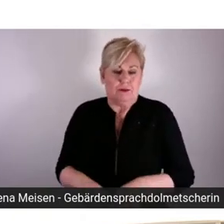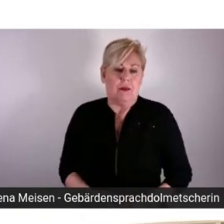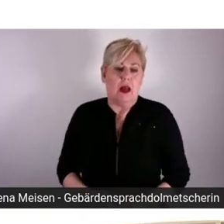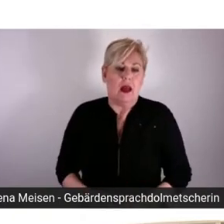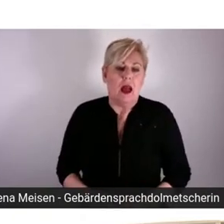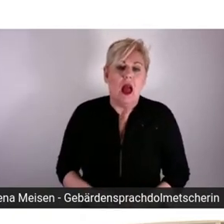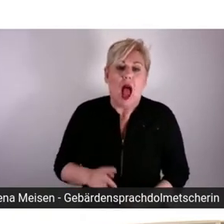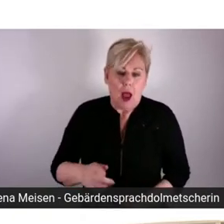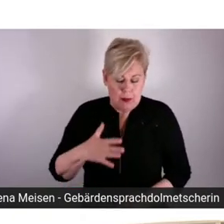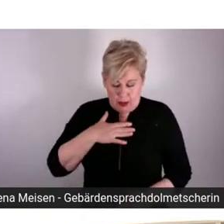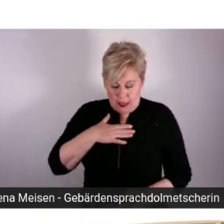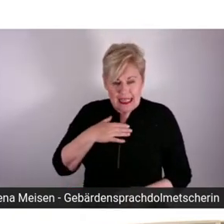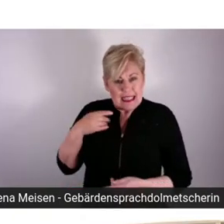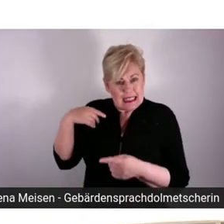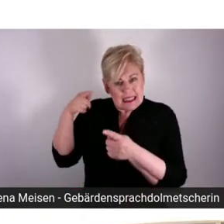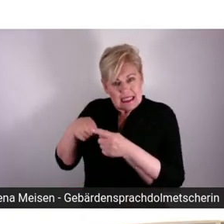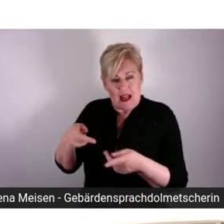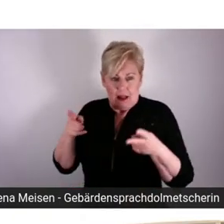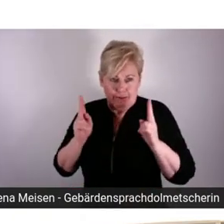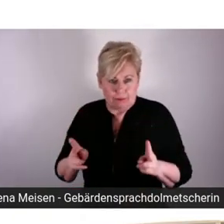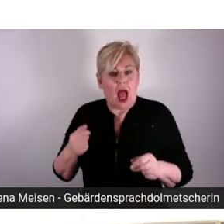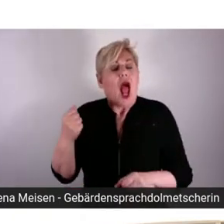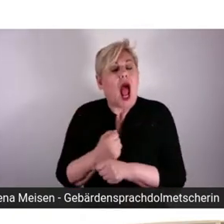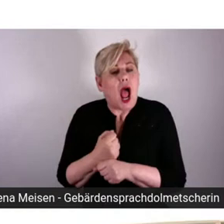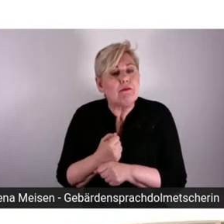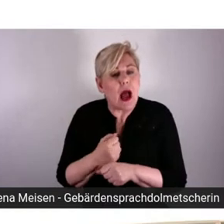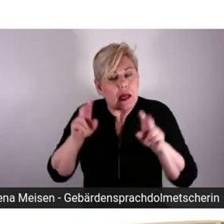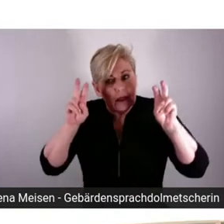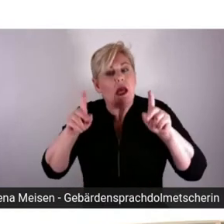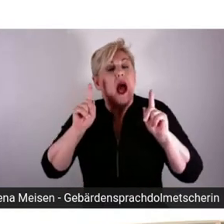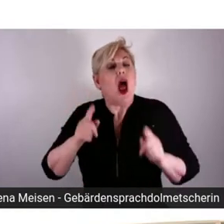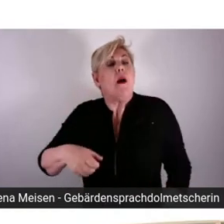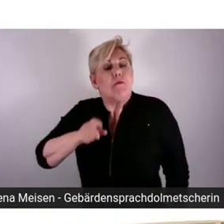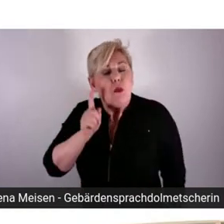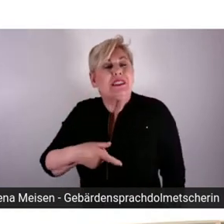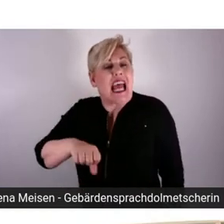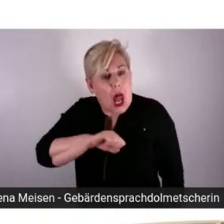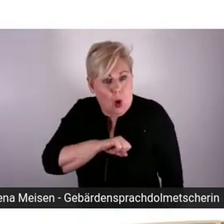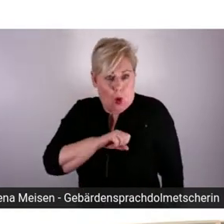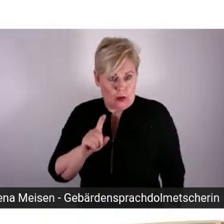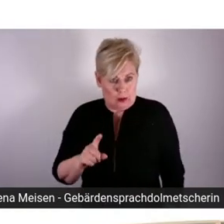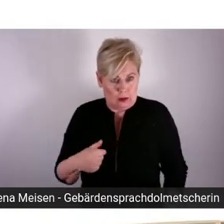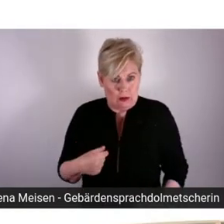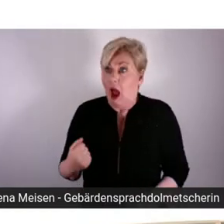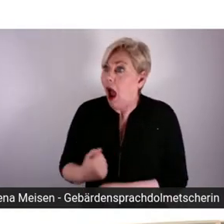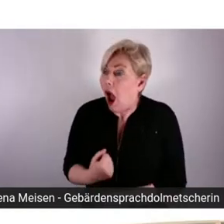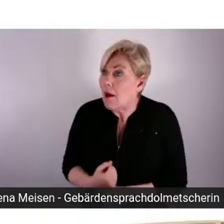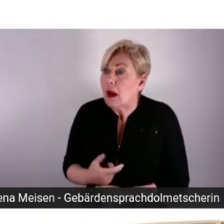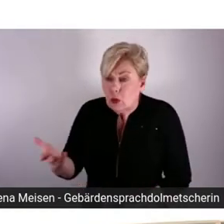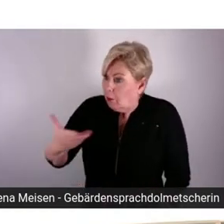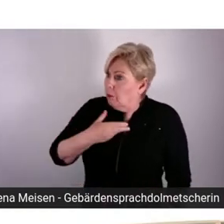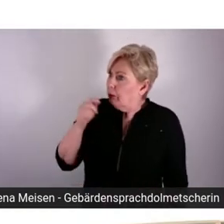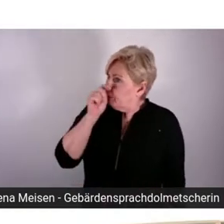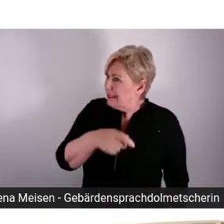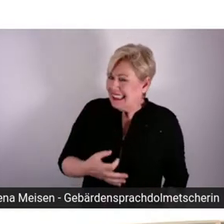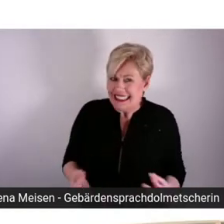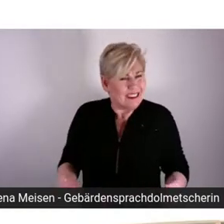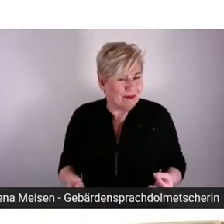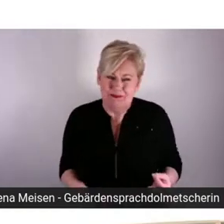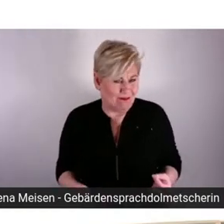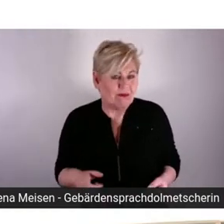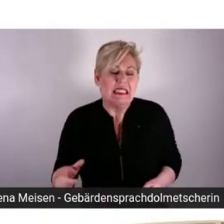Aber unsere Zielrichtung ist klar, Arbeit muss sich lohnen, und Christian Lindner sagt ja auch immer zu Recht, die